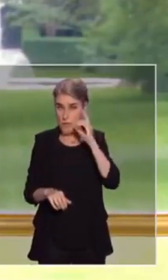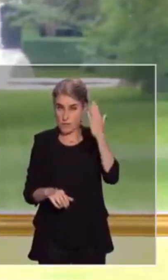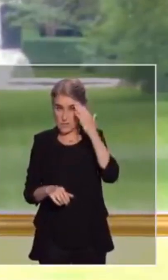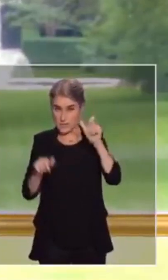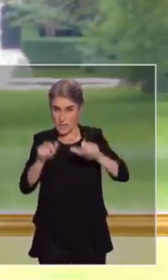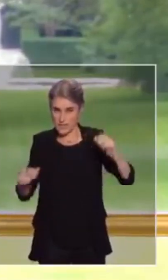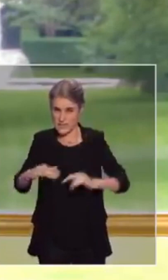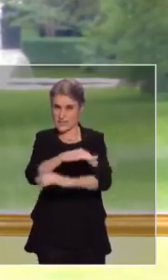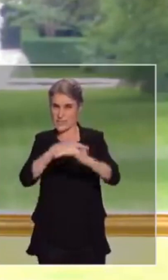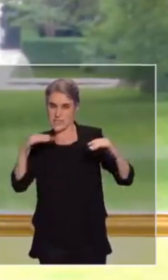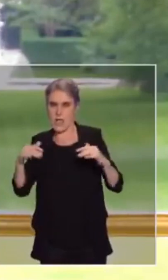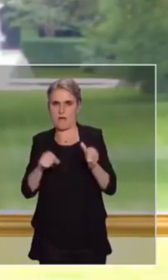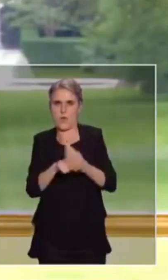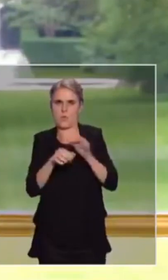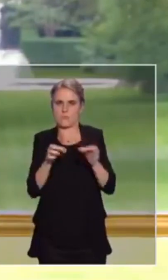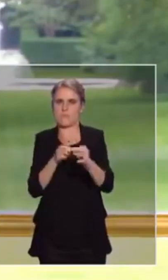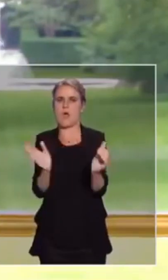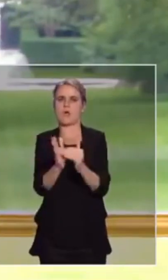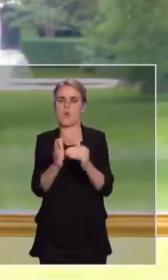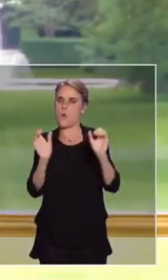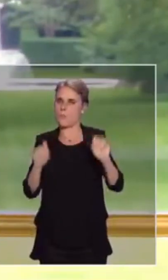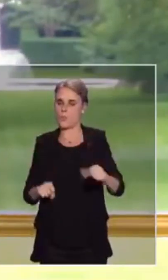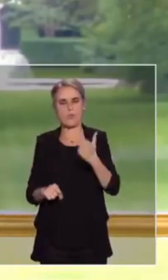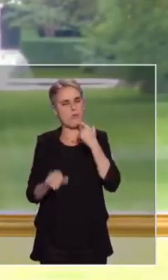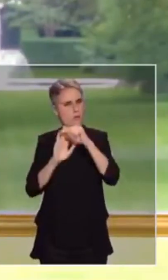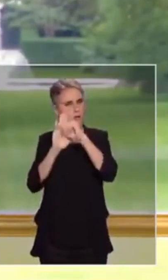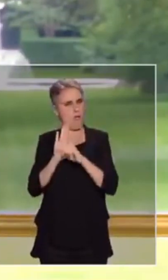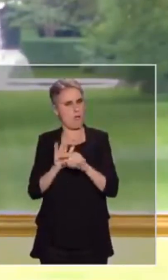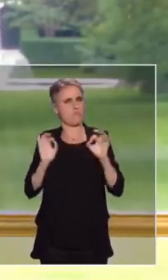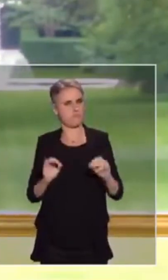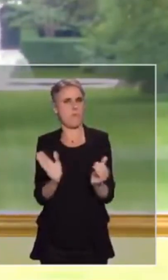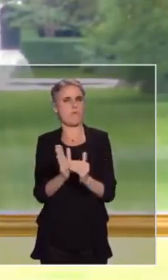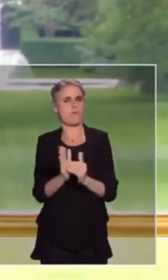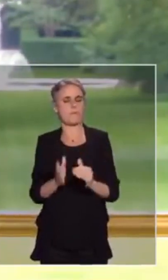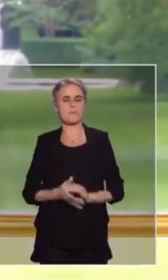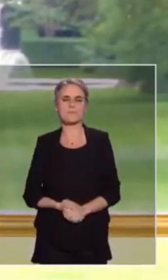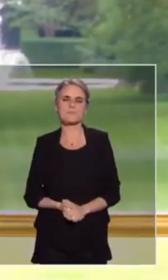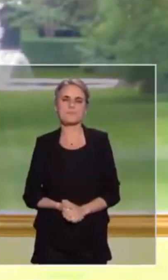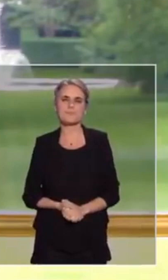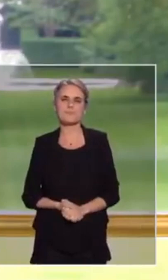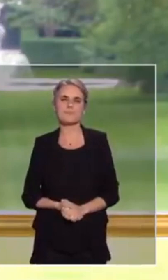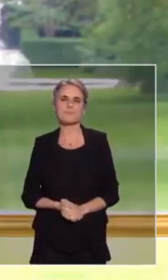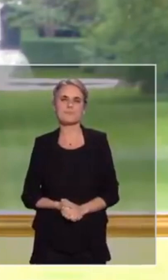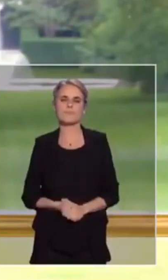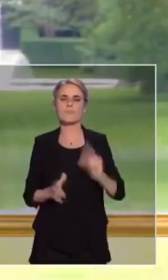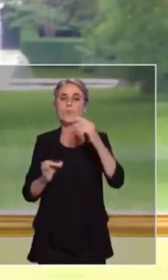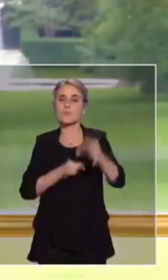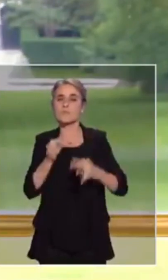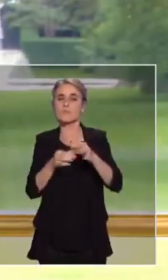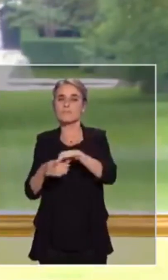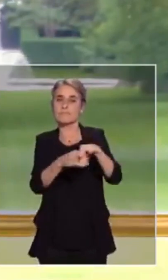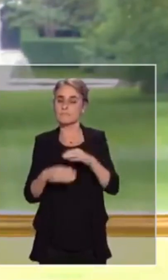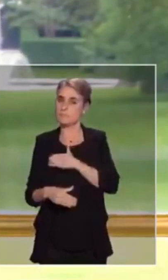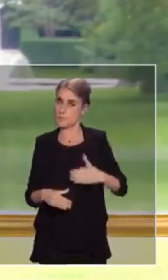mousse par des soirées gel hydroalcoolique nous fermons également les librairies avis vous